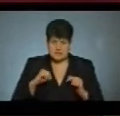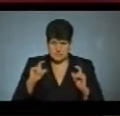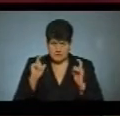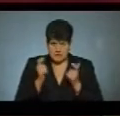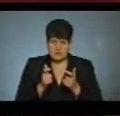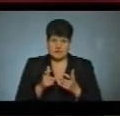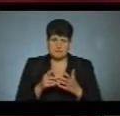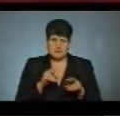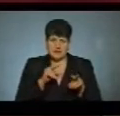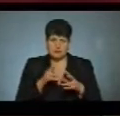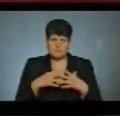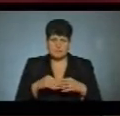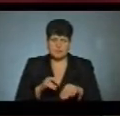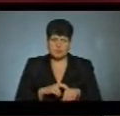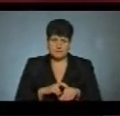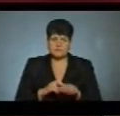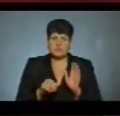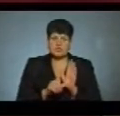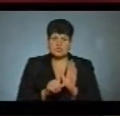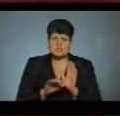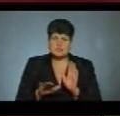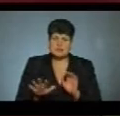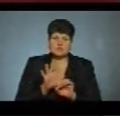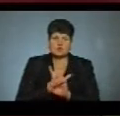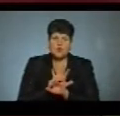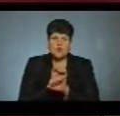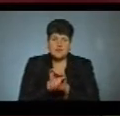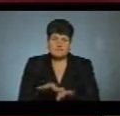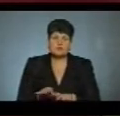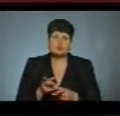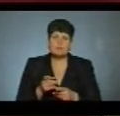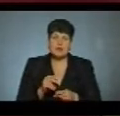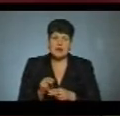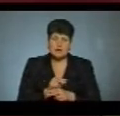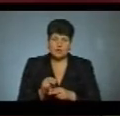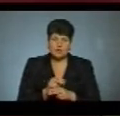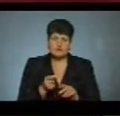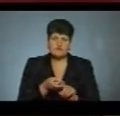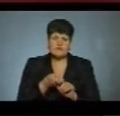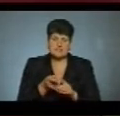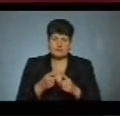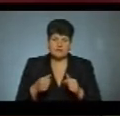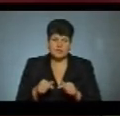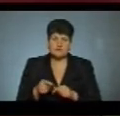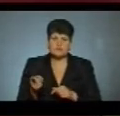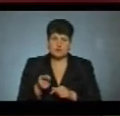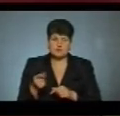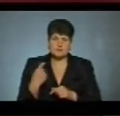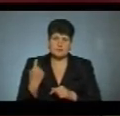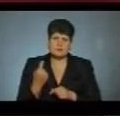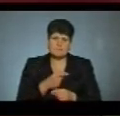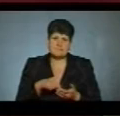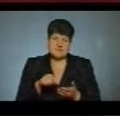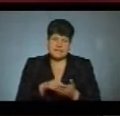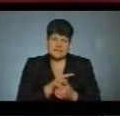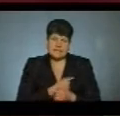наглядом сімейного лікаря. 6 дітей з коронавірусом лікують в інфекційному відділенні Тернопільської міської дитячої лікарні, розповіла завідувачка